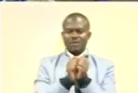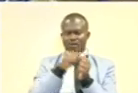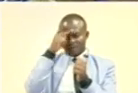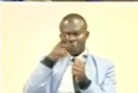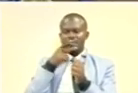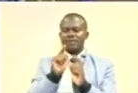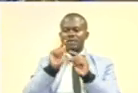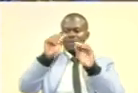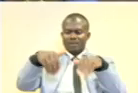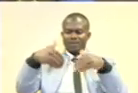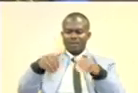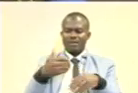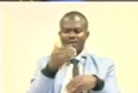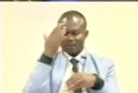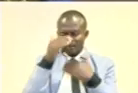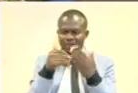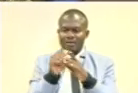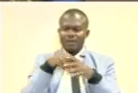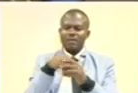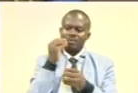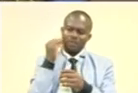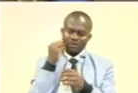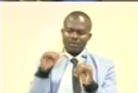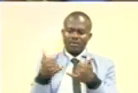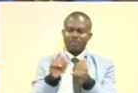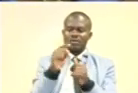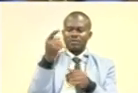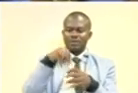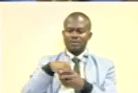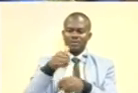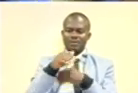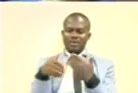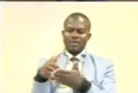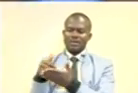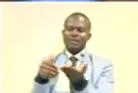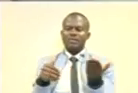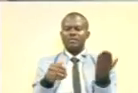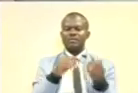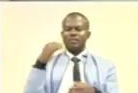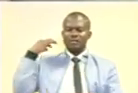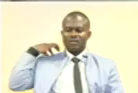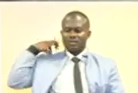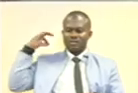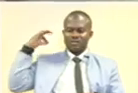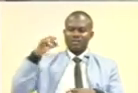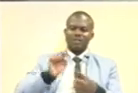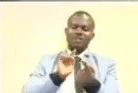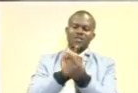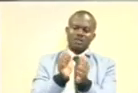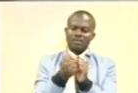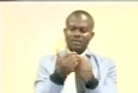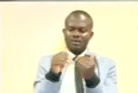bagiye guhinga abana kugira ngo babe bari mu rugo bakina umwe muri bo twafashe nk'umukorera bushake ahahurira